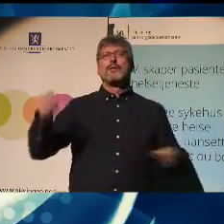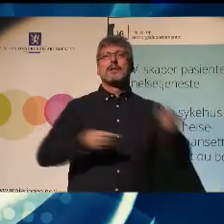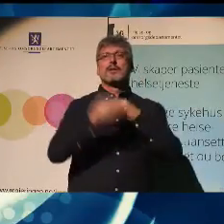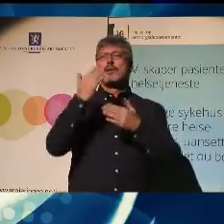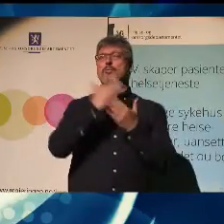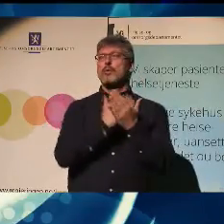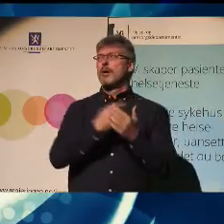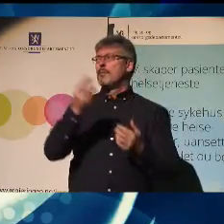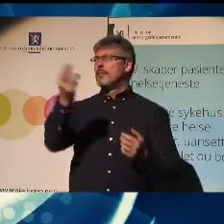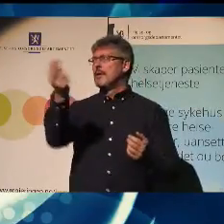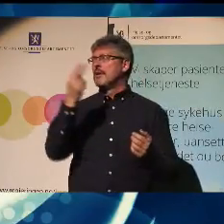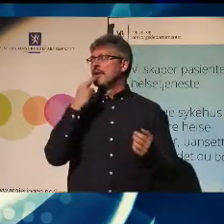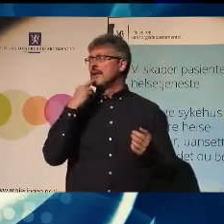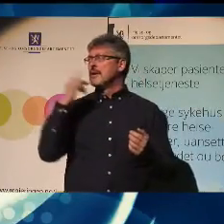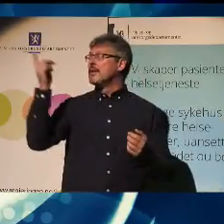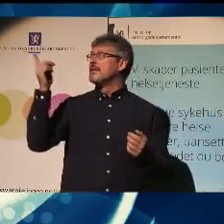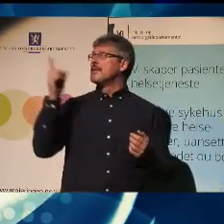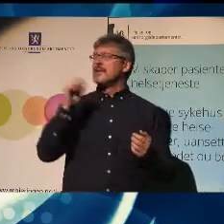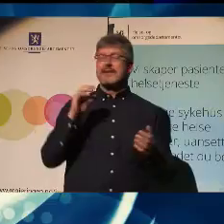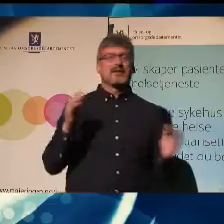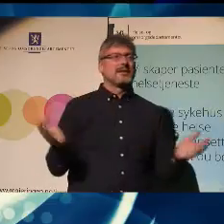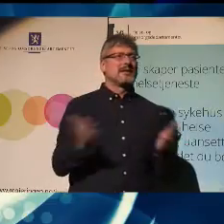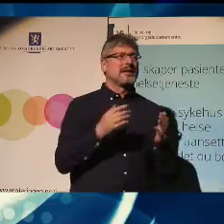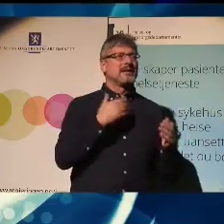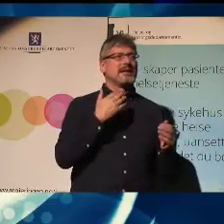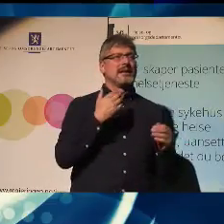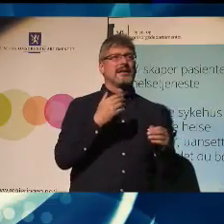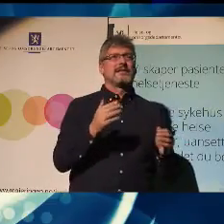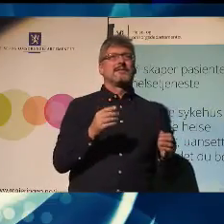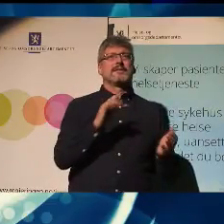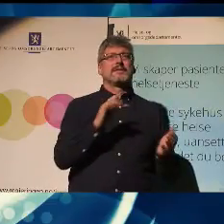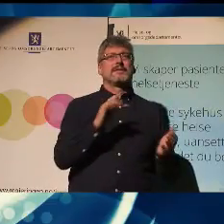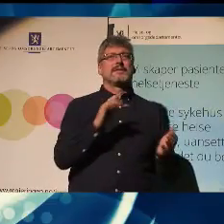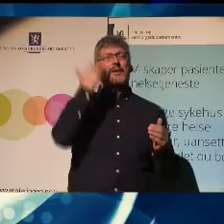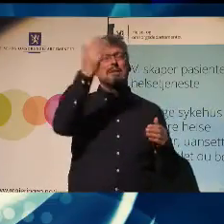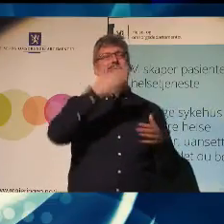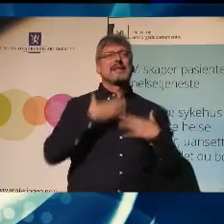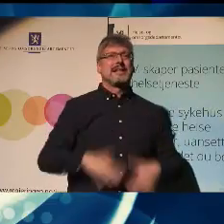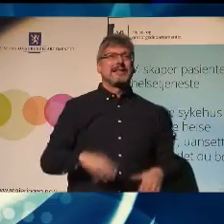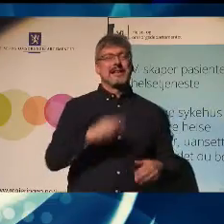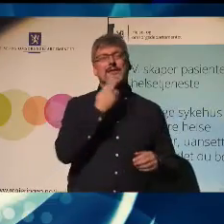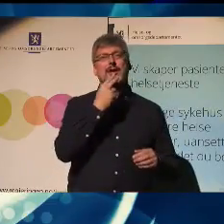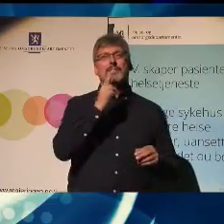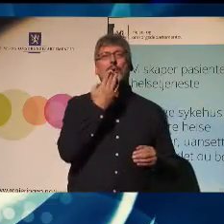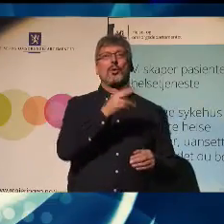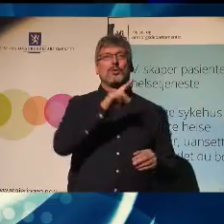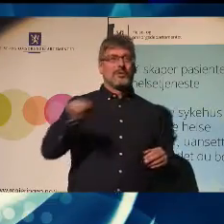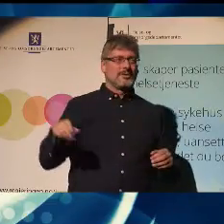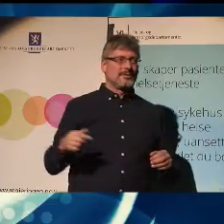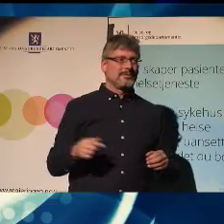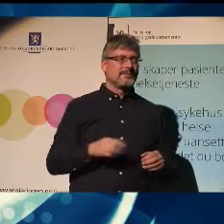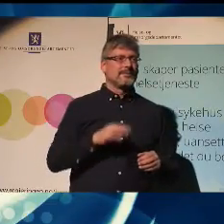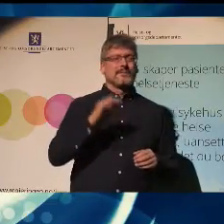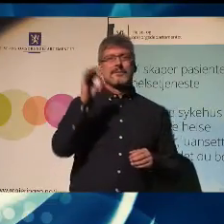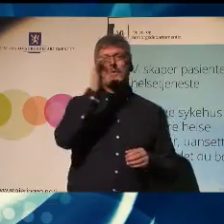programmet som heter Center for Connected Care, eller Center for Framtidens Helse, som vi valgte å kalle det på norsk, hvor Oslo Universitetssykehus